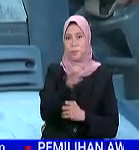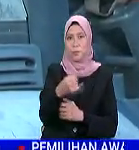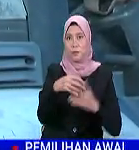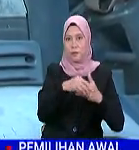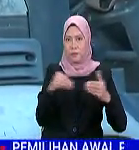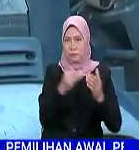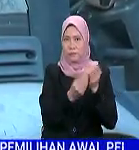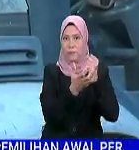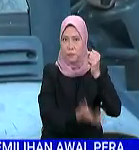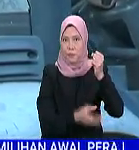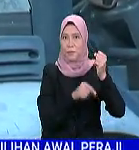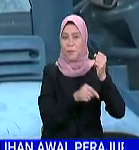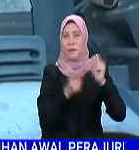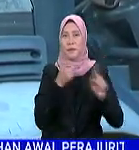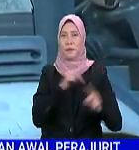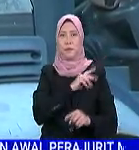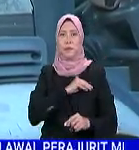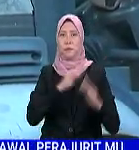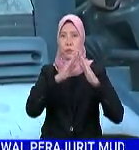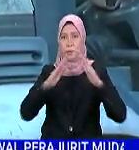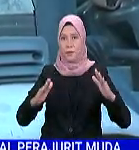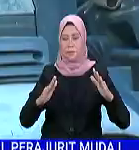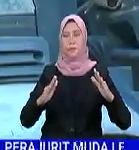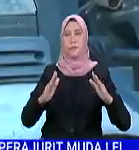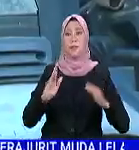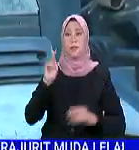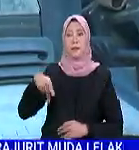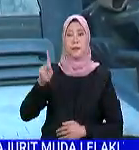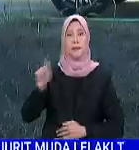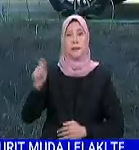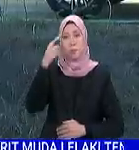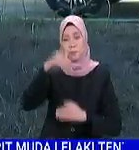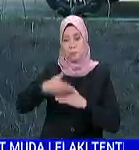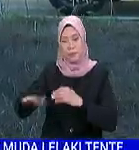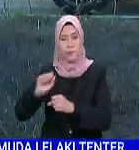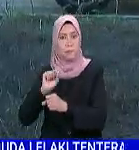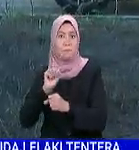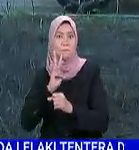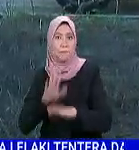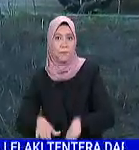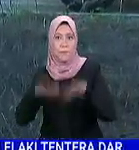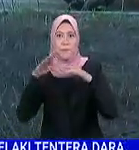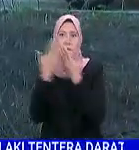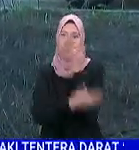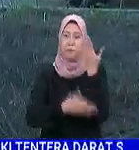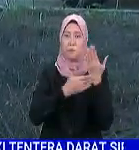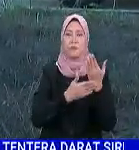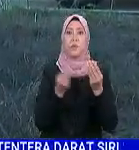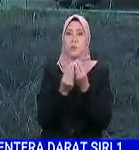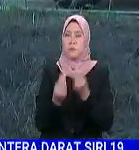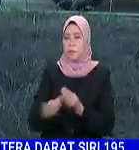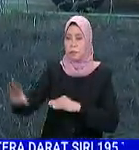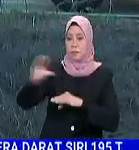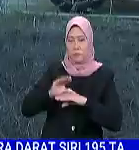RM117.5 juta diperuntukkan Kementerian Perumahan dan Kerajaan Tempatan untuk pasca banjir seluruh negara. Jumlah tersebut akan